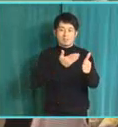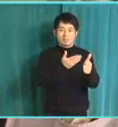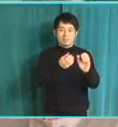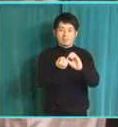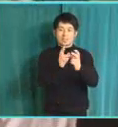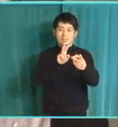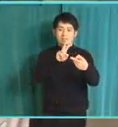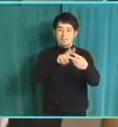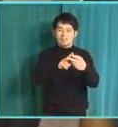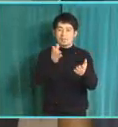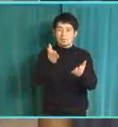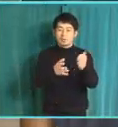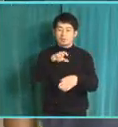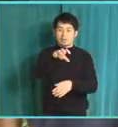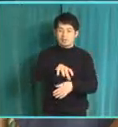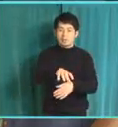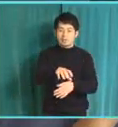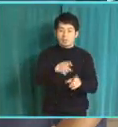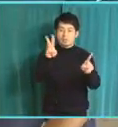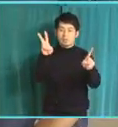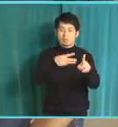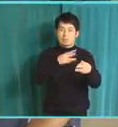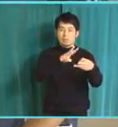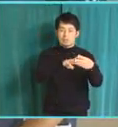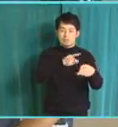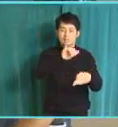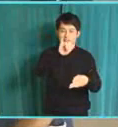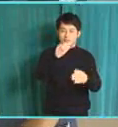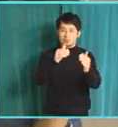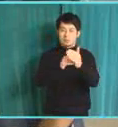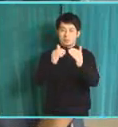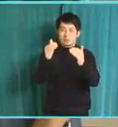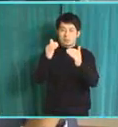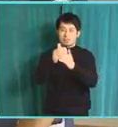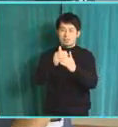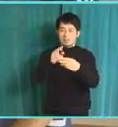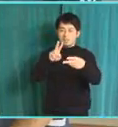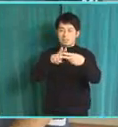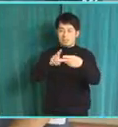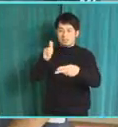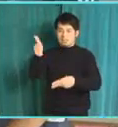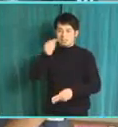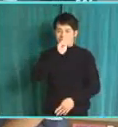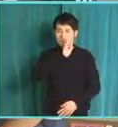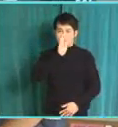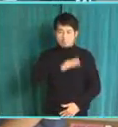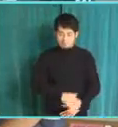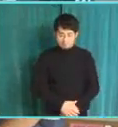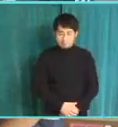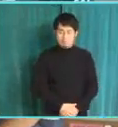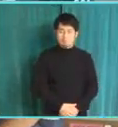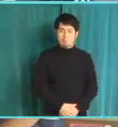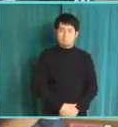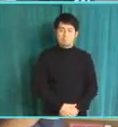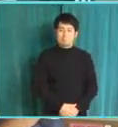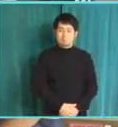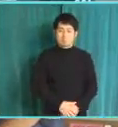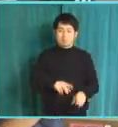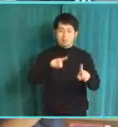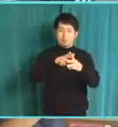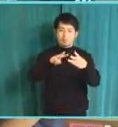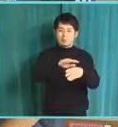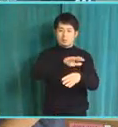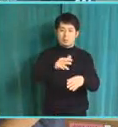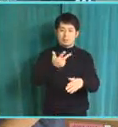井保育園の杉田さんと武井さんです。よろしくお願いいたします。 よろしくお願いします。 さて今日はですね、小田原市